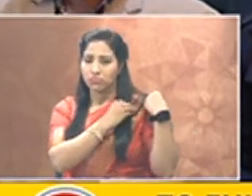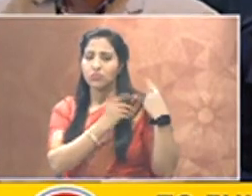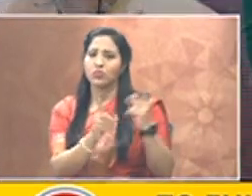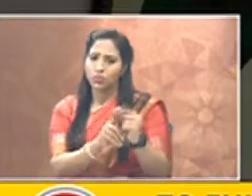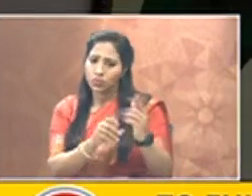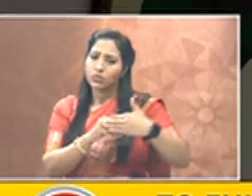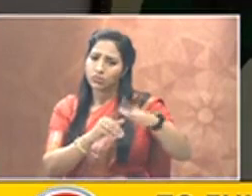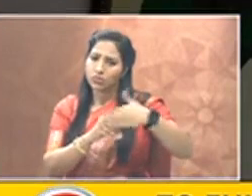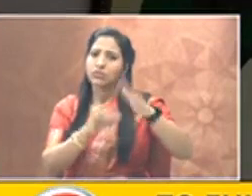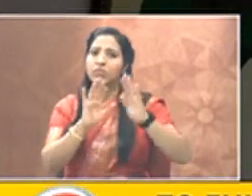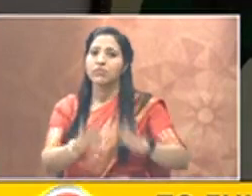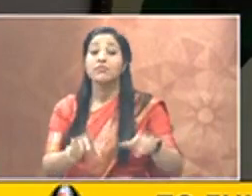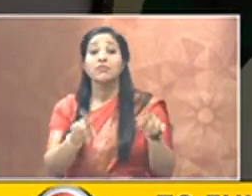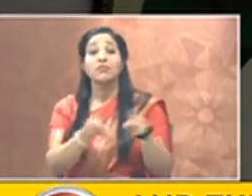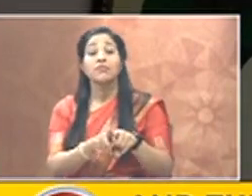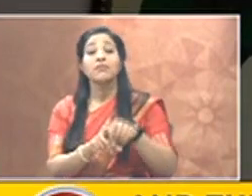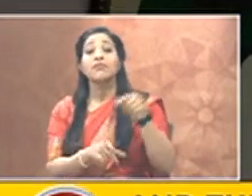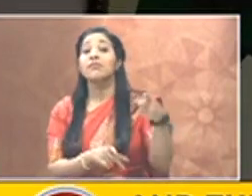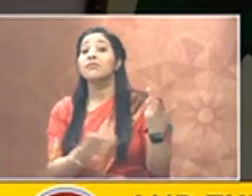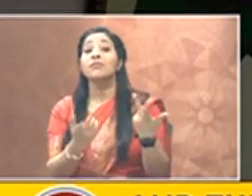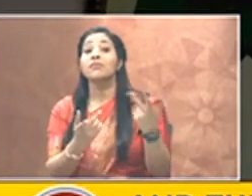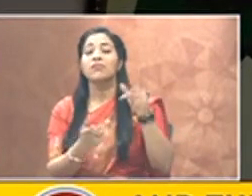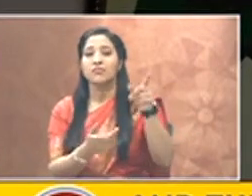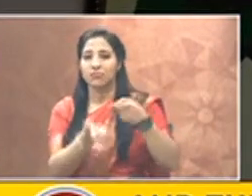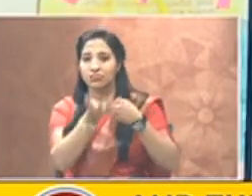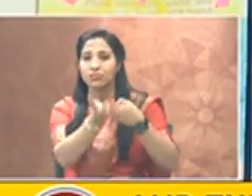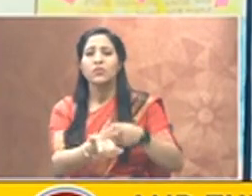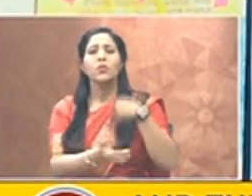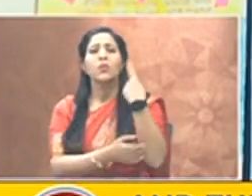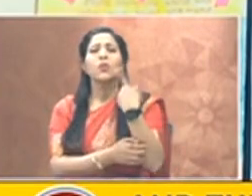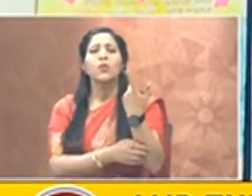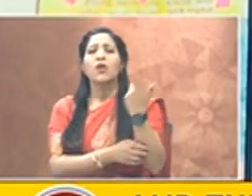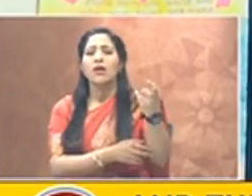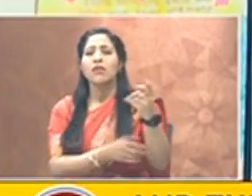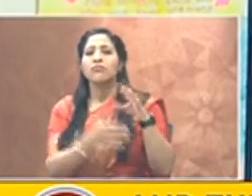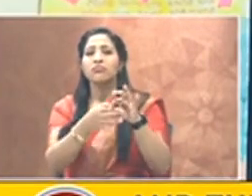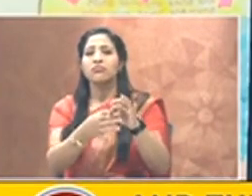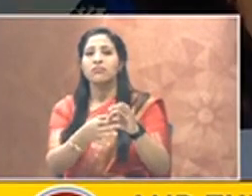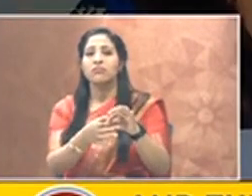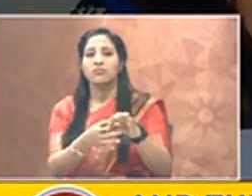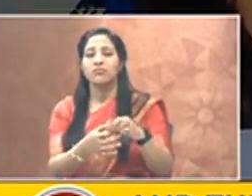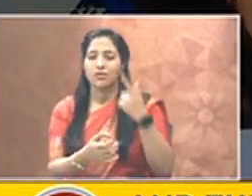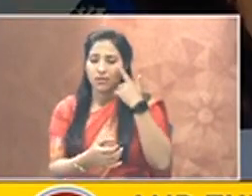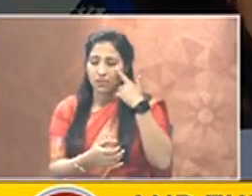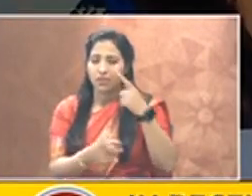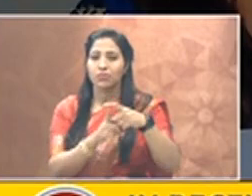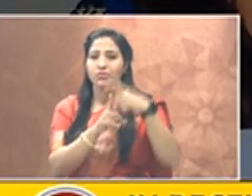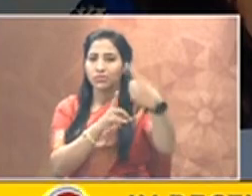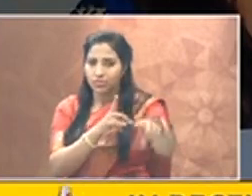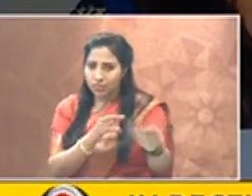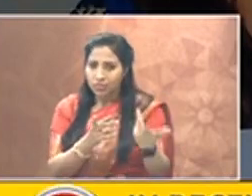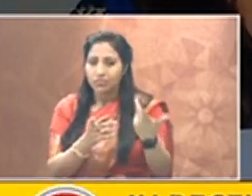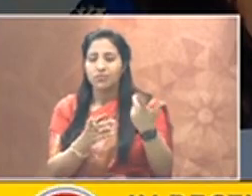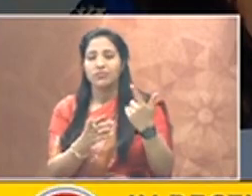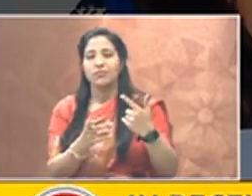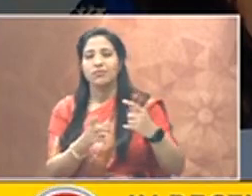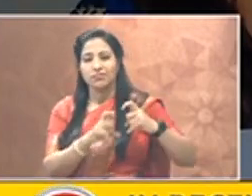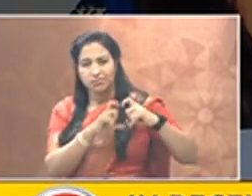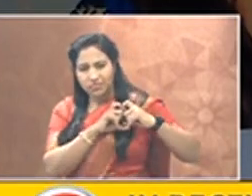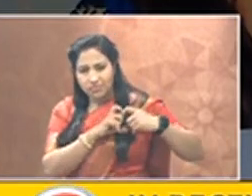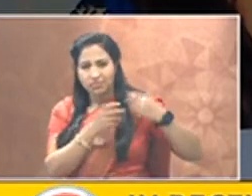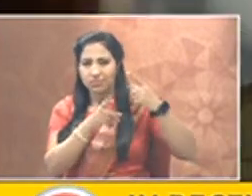निभाते हैं, और इसके लिए उनका माध्यम होता है अंगदान। हाल के वर्षों